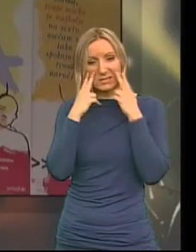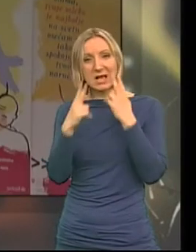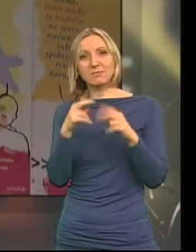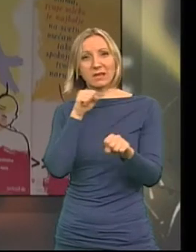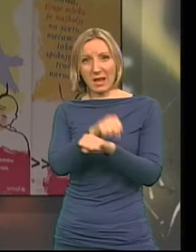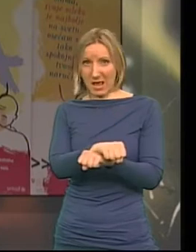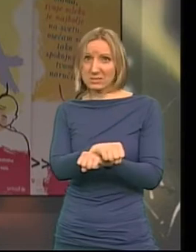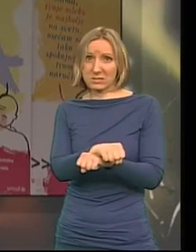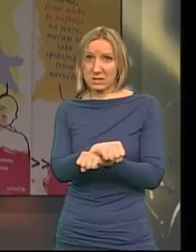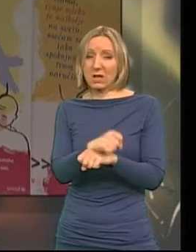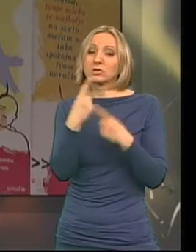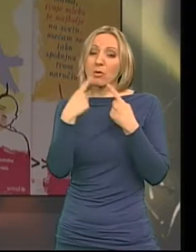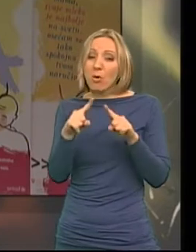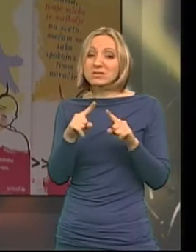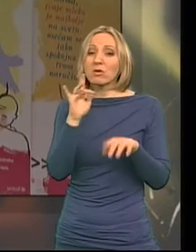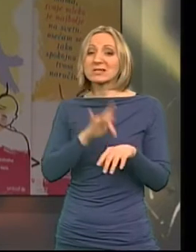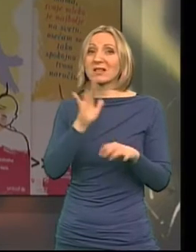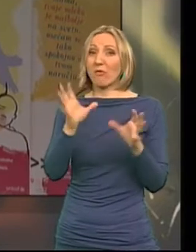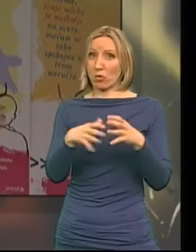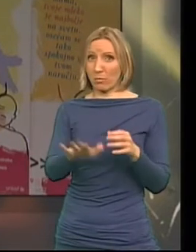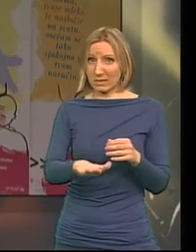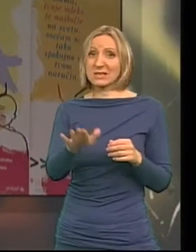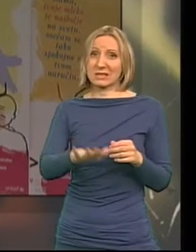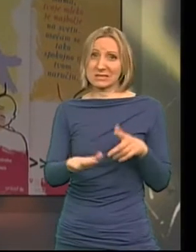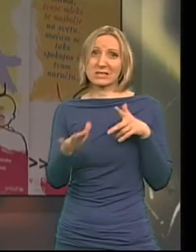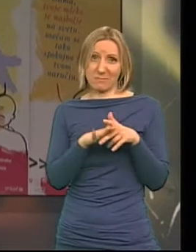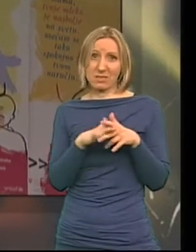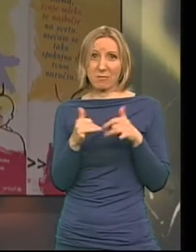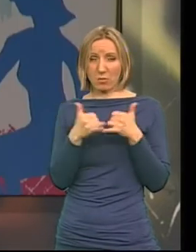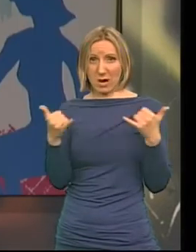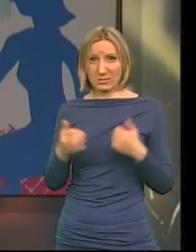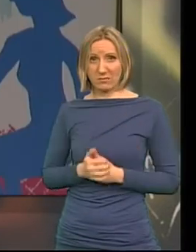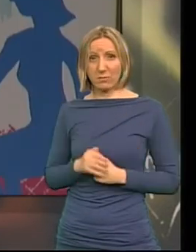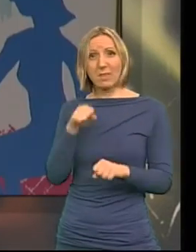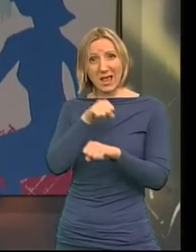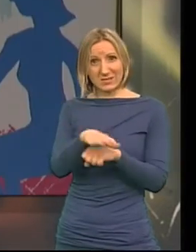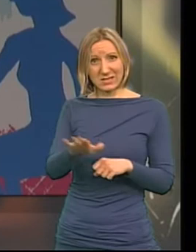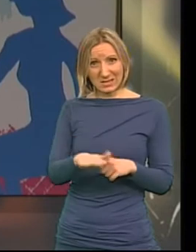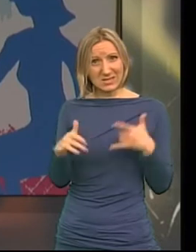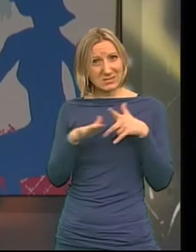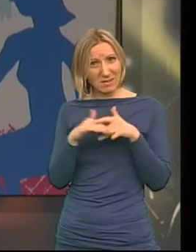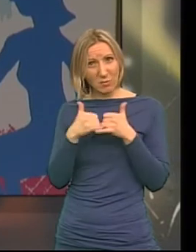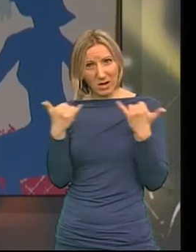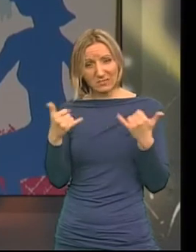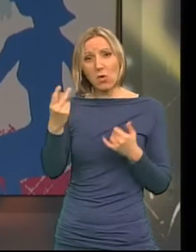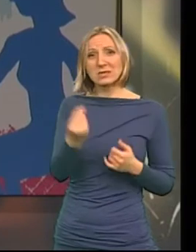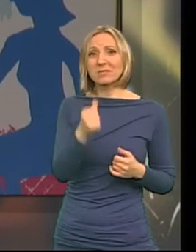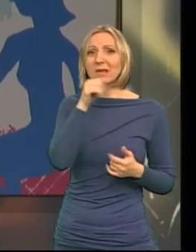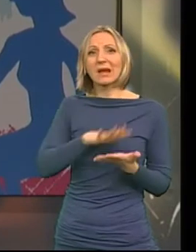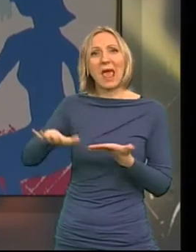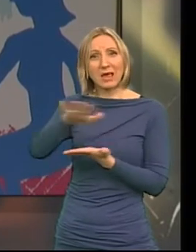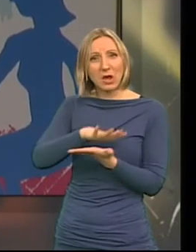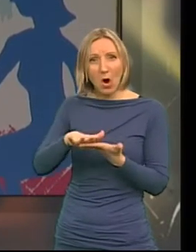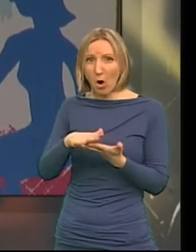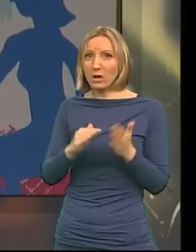posebno osetljivom grupom dece, znači decom sa smetnjama u razvoju. Nasilje nad decom sa smetnjama u razvoju u Srbiji i regionu je u porastu,